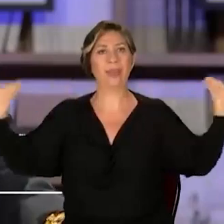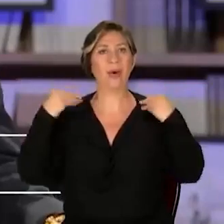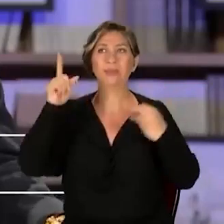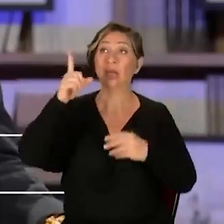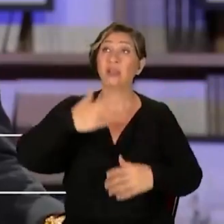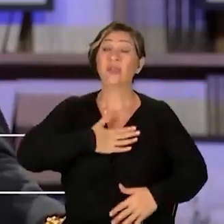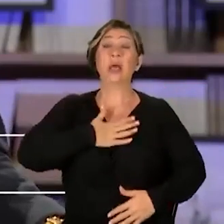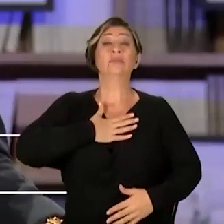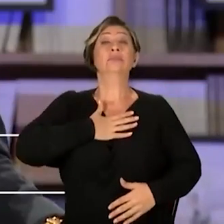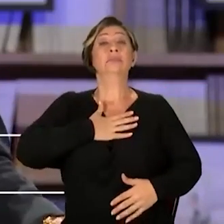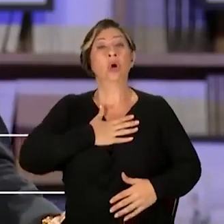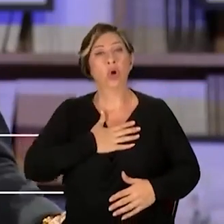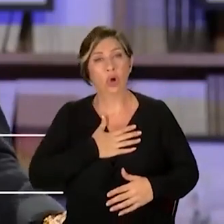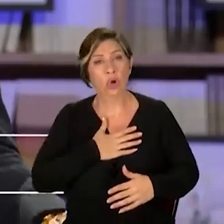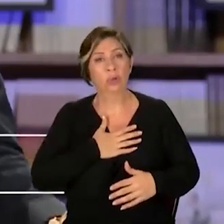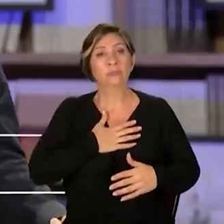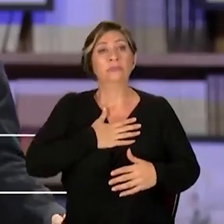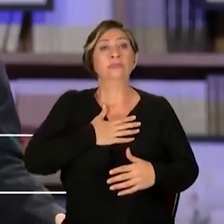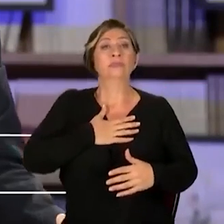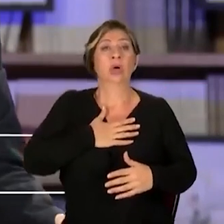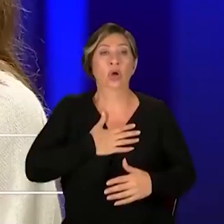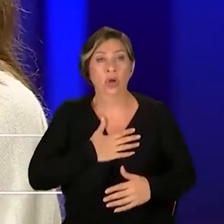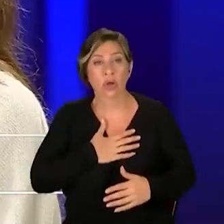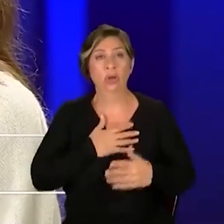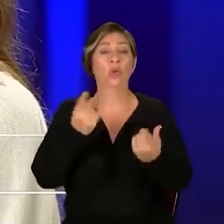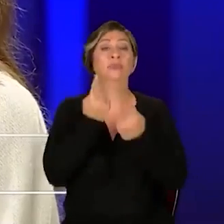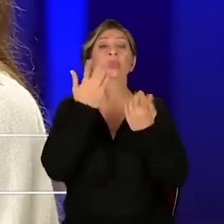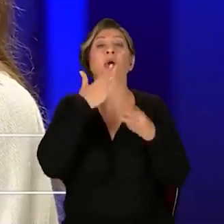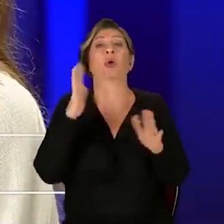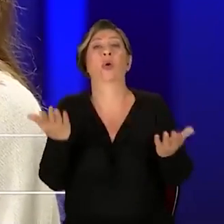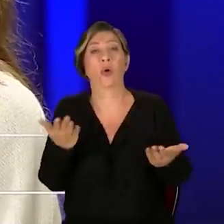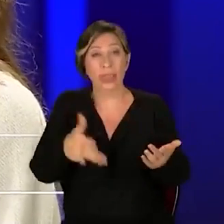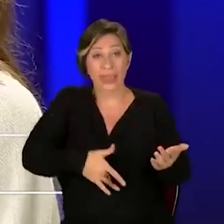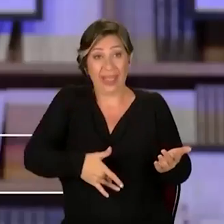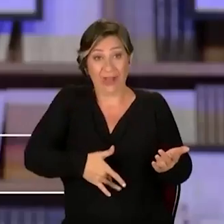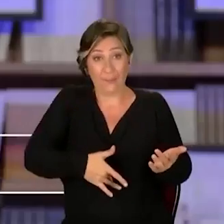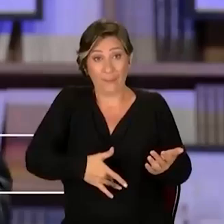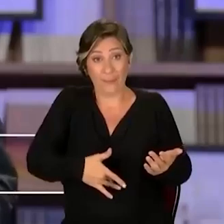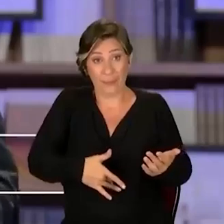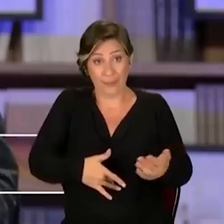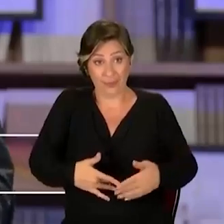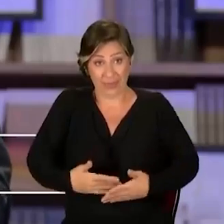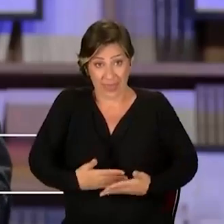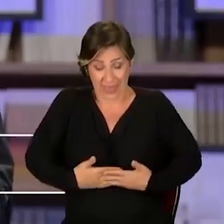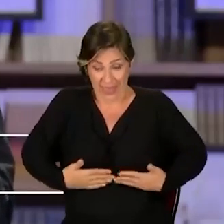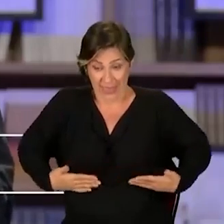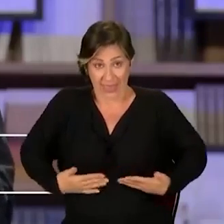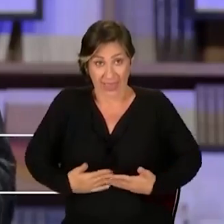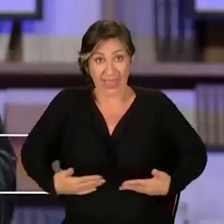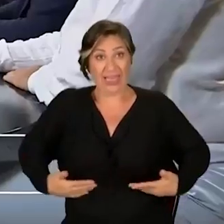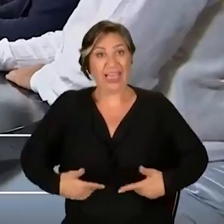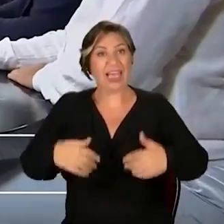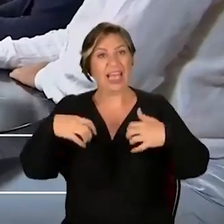aldığı gibi nefes alıyorsan geri zekalısın diye bir şey olmaz. Zaten diyafram yani diyafram